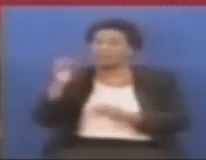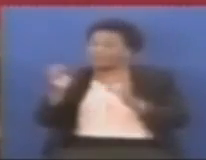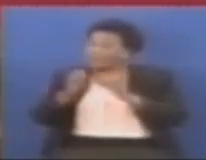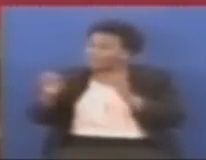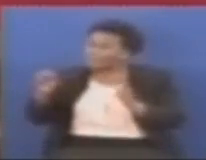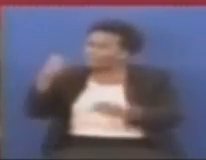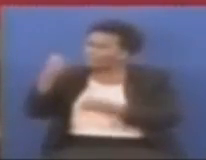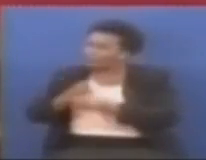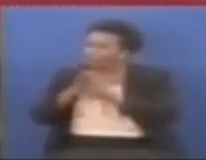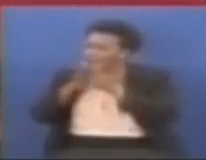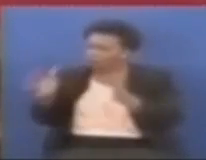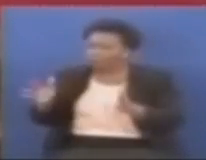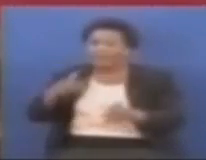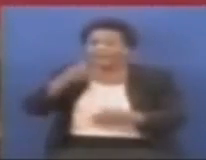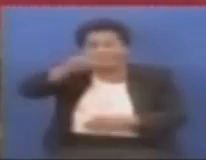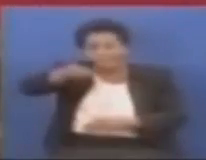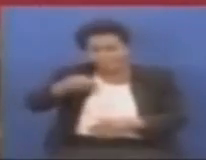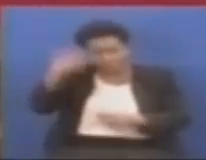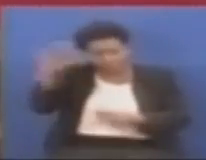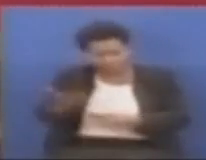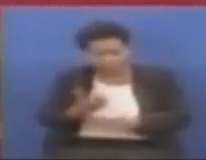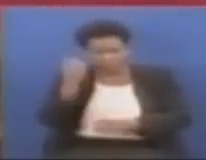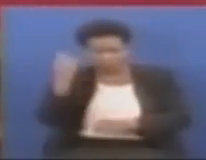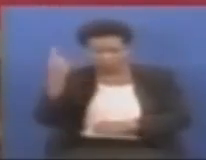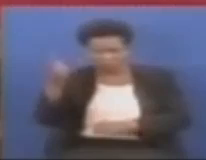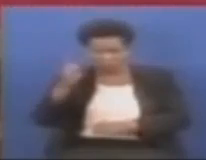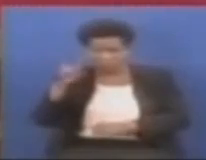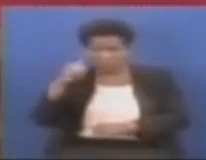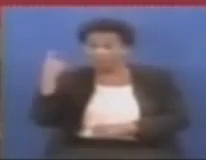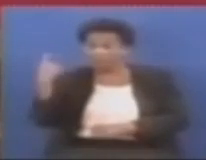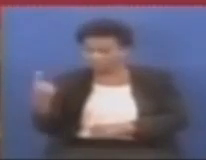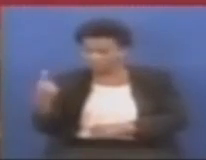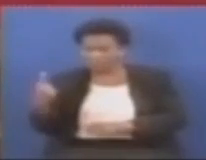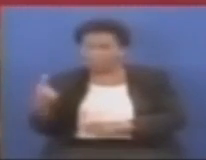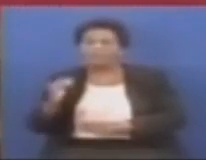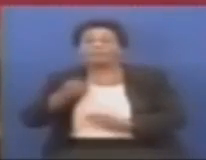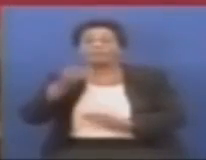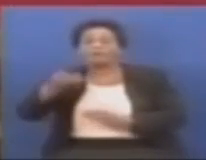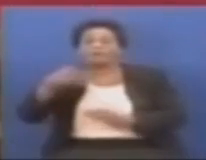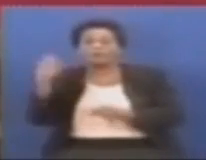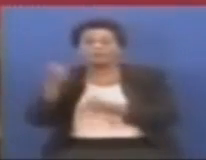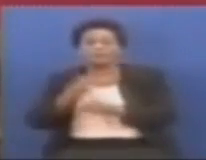jimbo lake la Monduli. Kama alivyouliza Mheshimiwa Spika, na nakiri